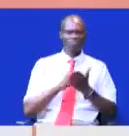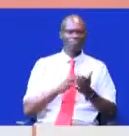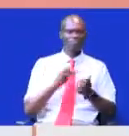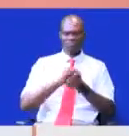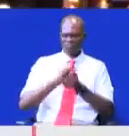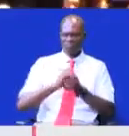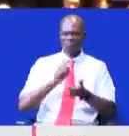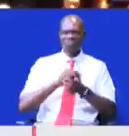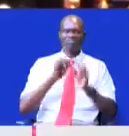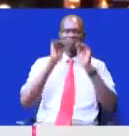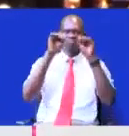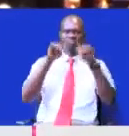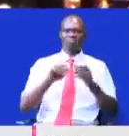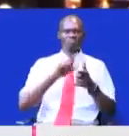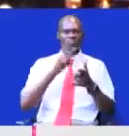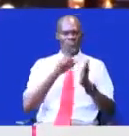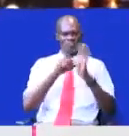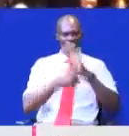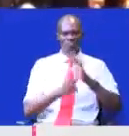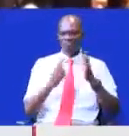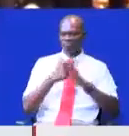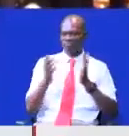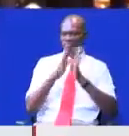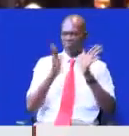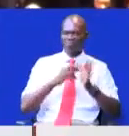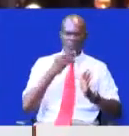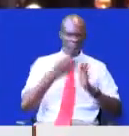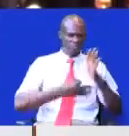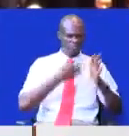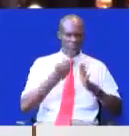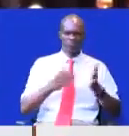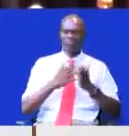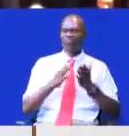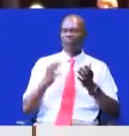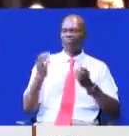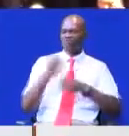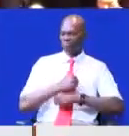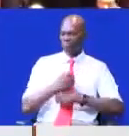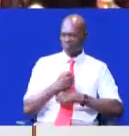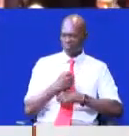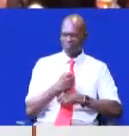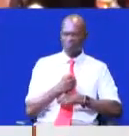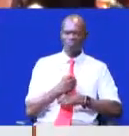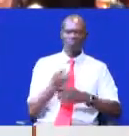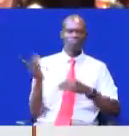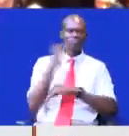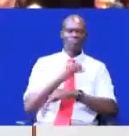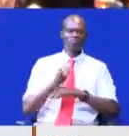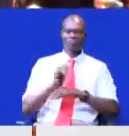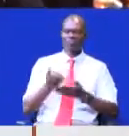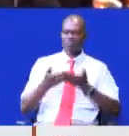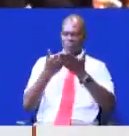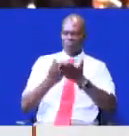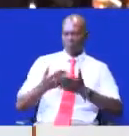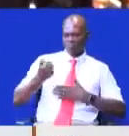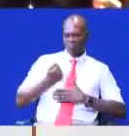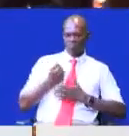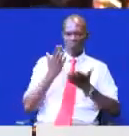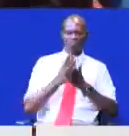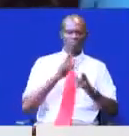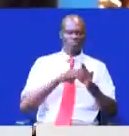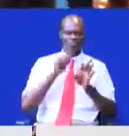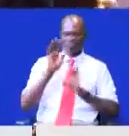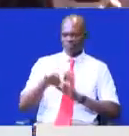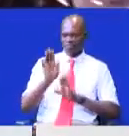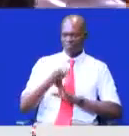itiyogo. Koro kawuono wachako ayanga wayao kambiwa. Waseloso taunde moko ma kawuono wadhi miyo nyithindwa manyiri. Watuang'o uniform ne